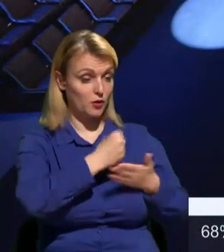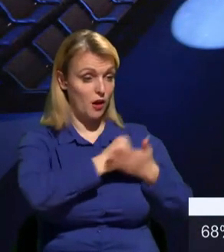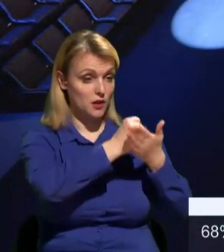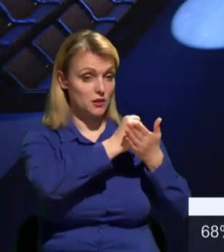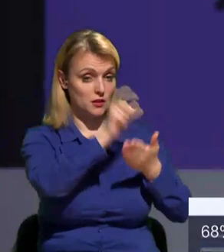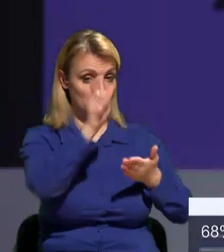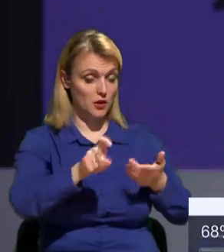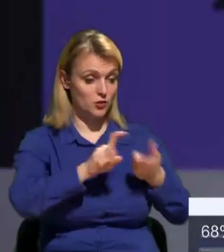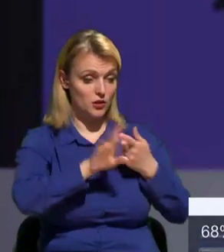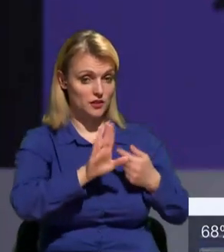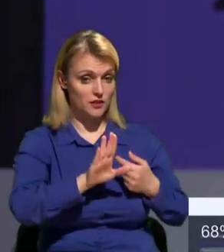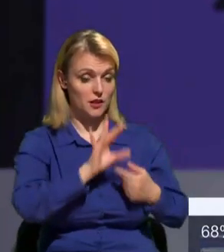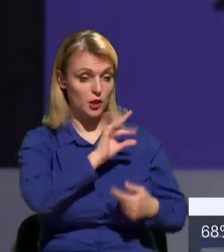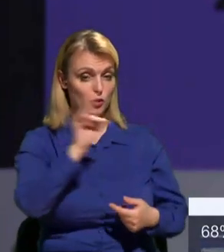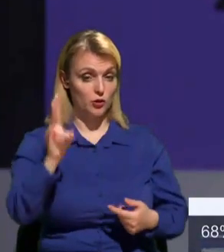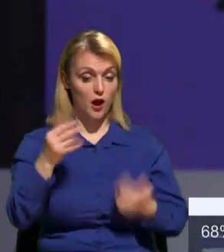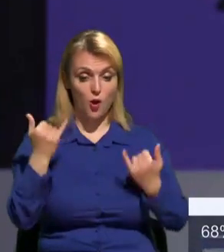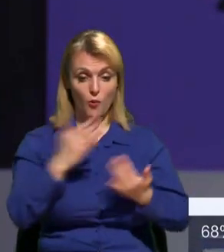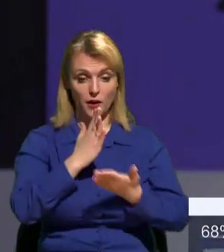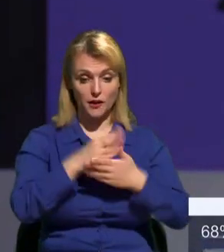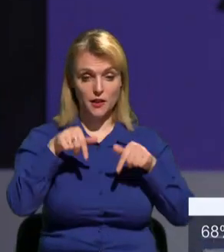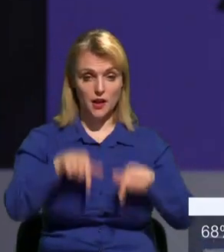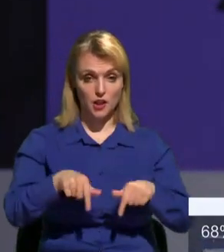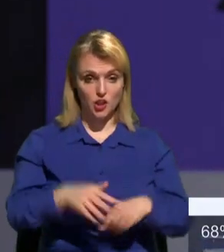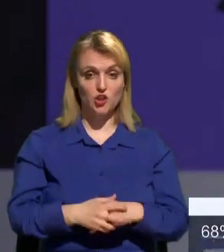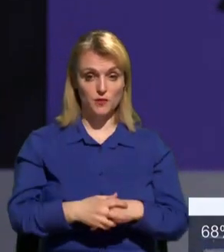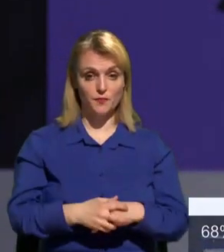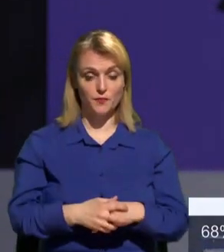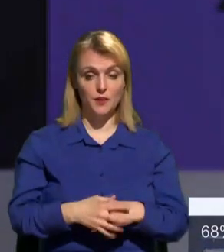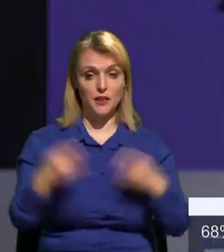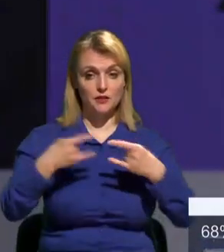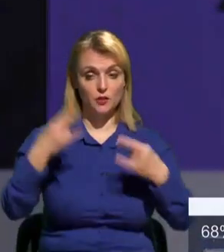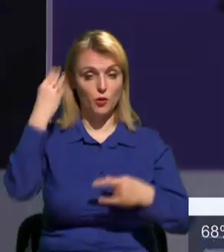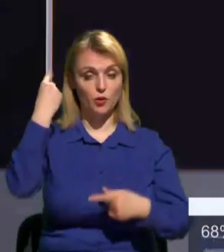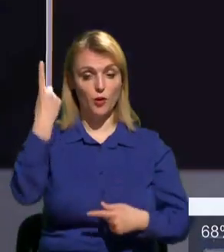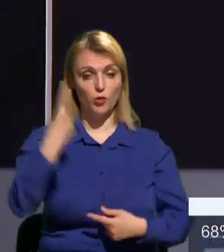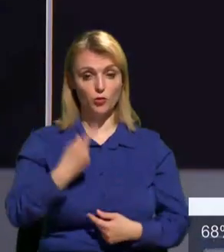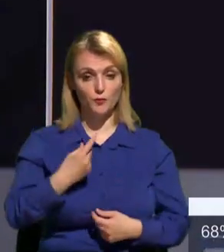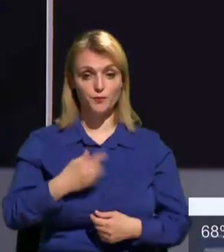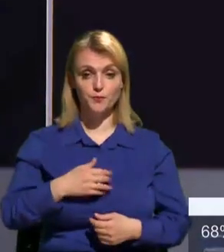Igor Dodon, care este prezent aici în studioul dezbaterilor. Vă rog tare mult.